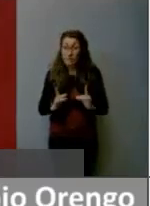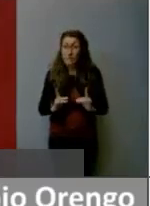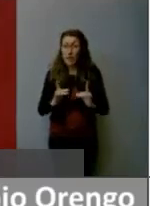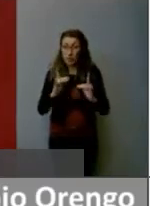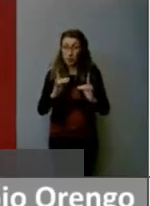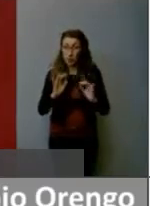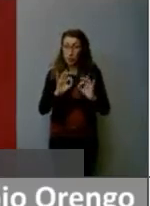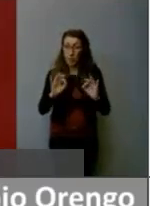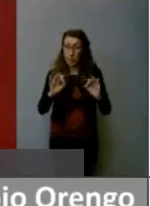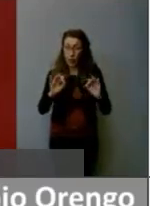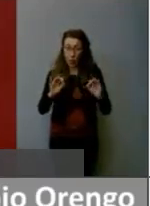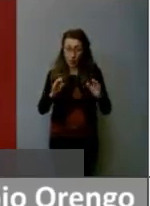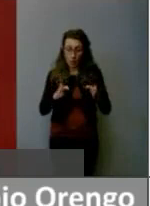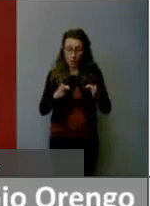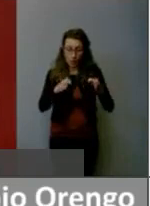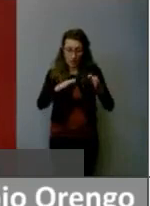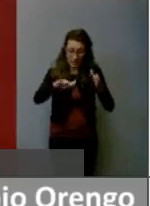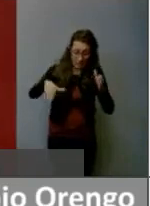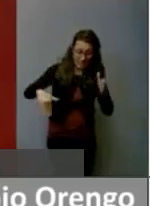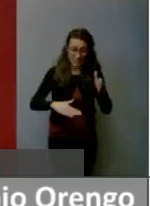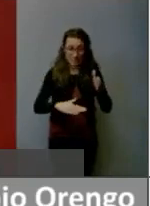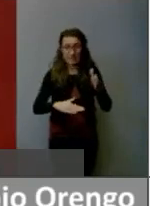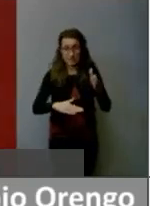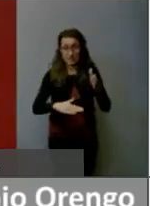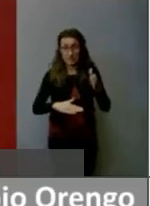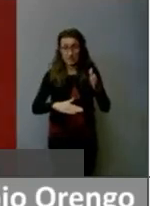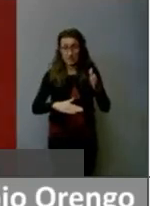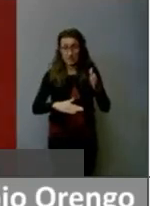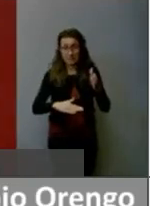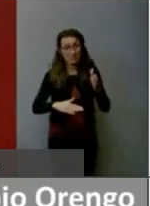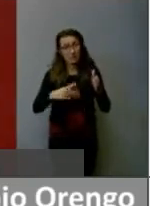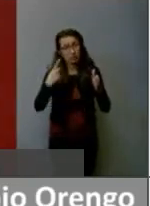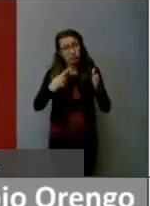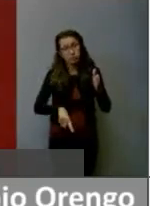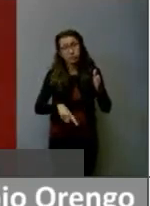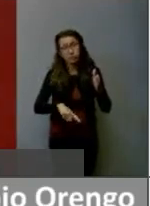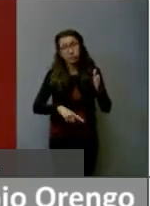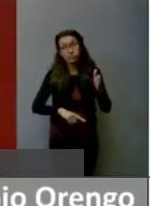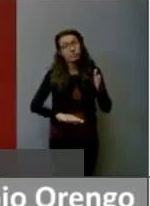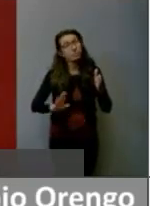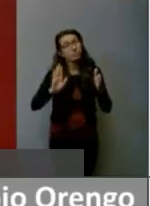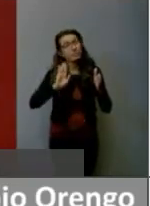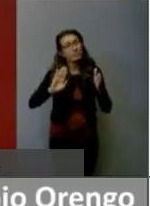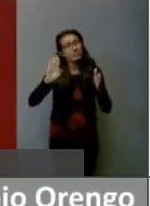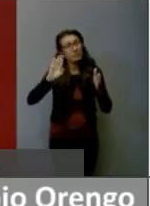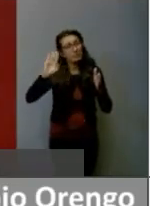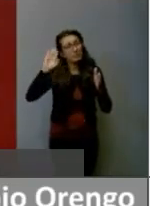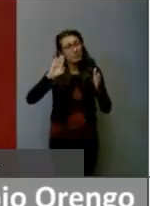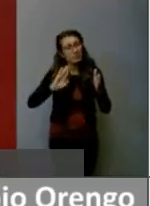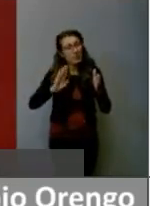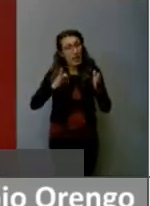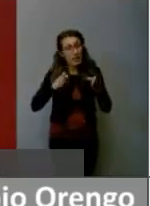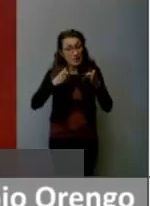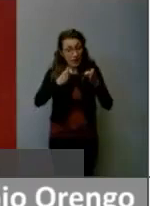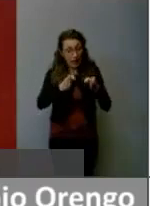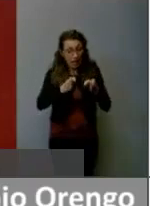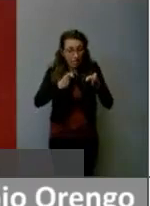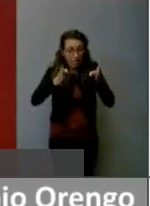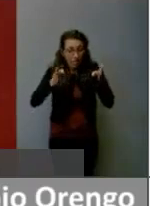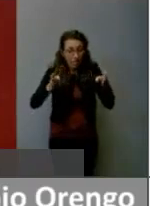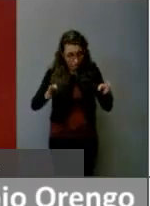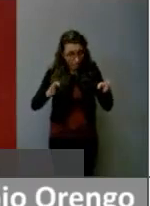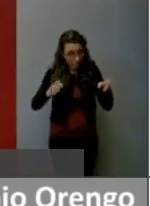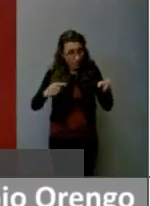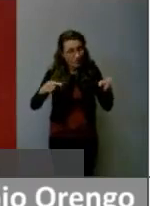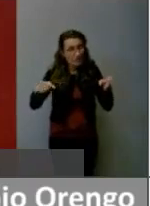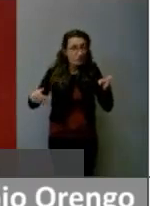la massicciata stradale, che risalgono ancora all'allargamento della carreggiata, che causano